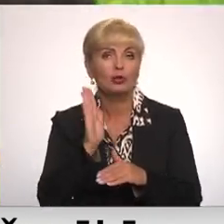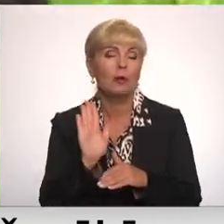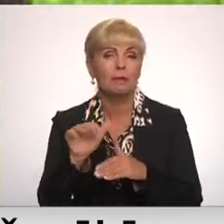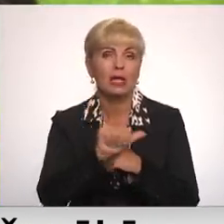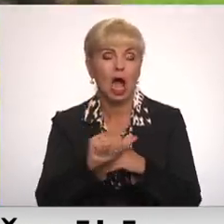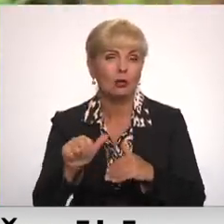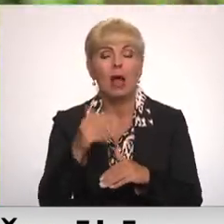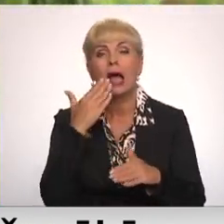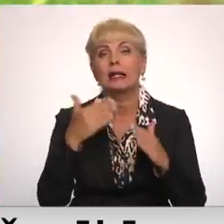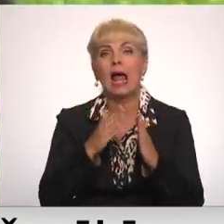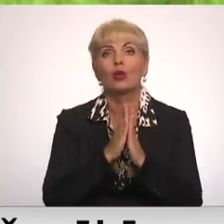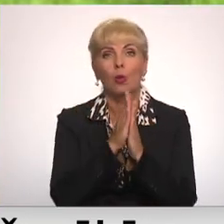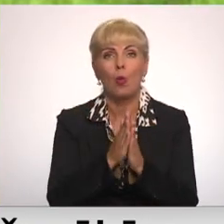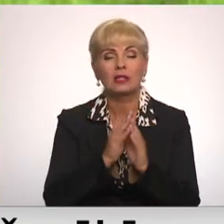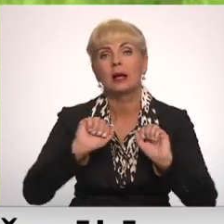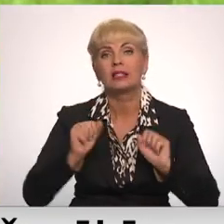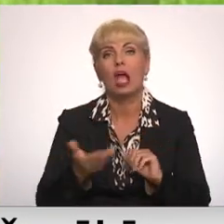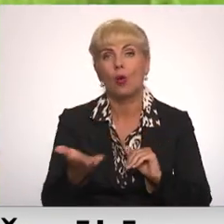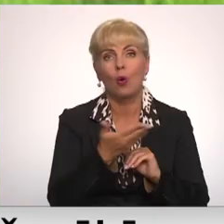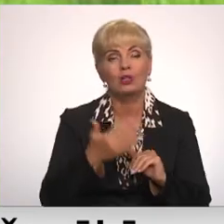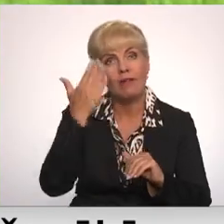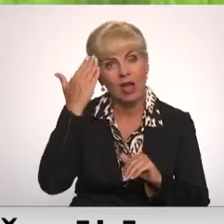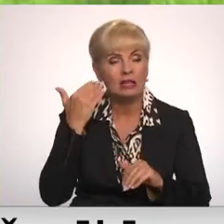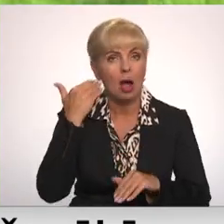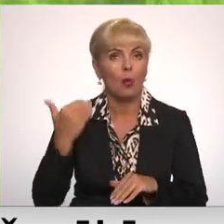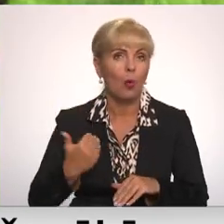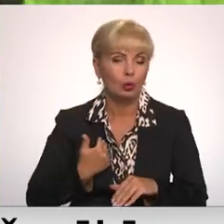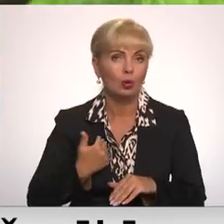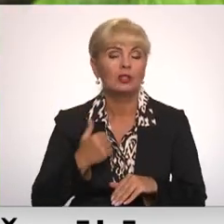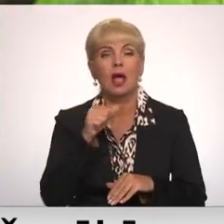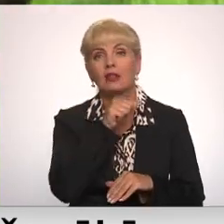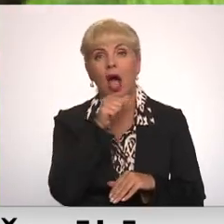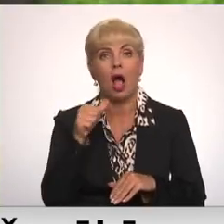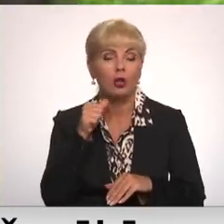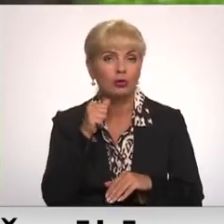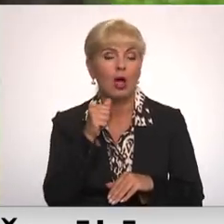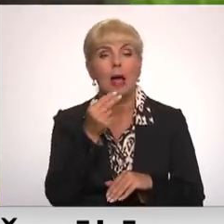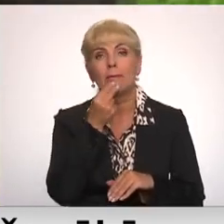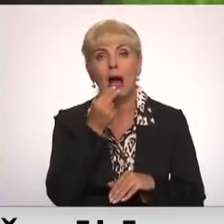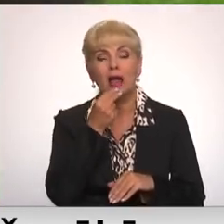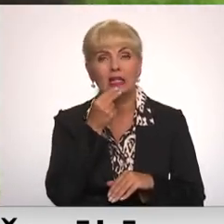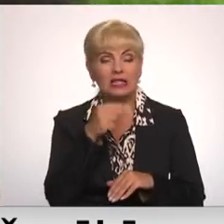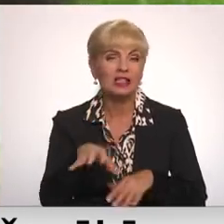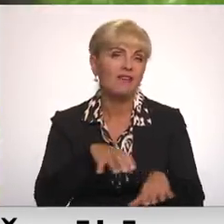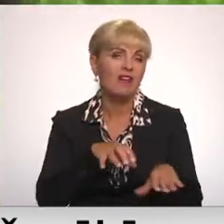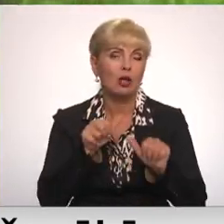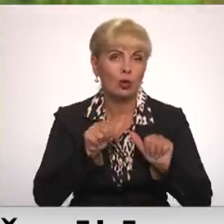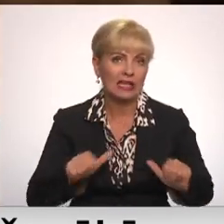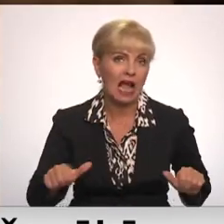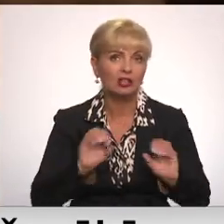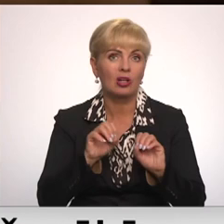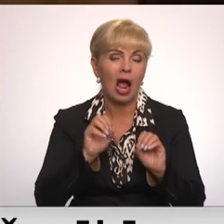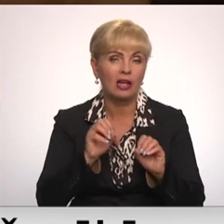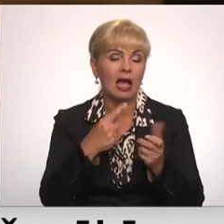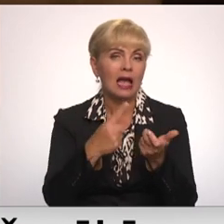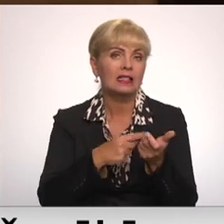Ludzas novados un Ziemeļkurzemē pie Ventspils, Kuldīgas un arī Talsos. Pārtiks un veterinārijā dienestā skaidro, ka lielā